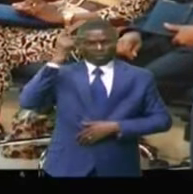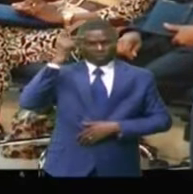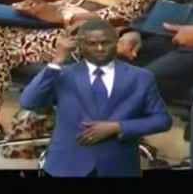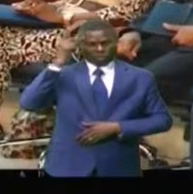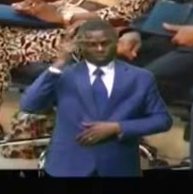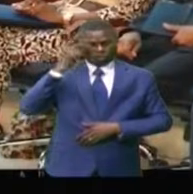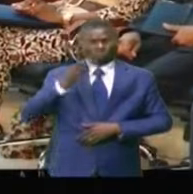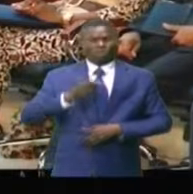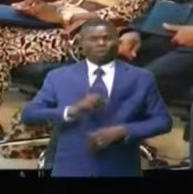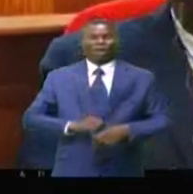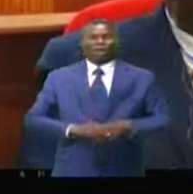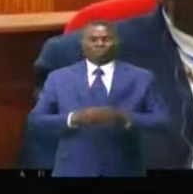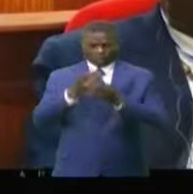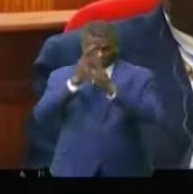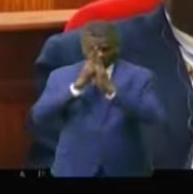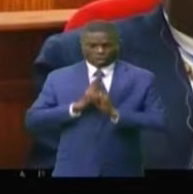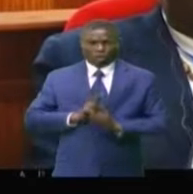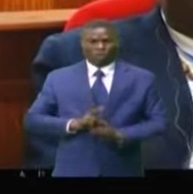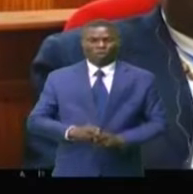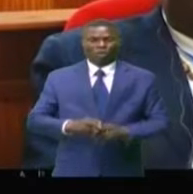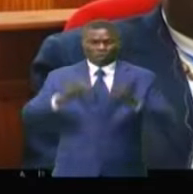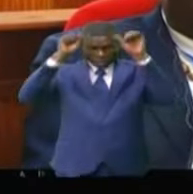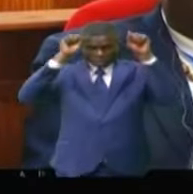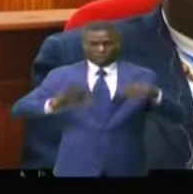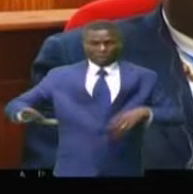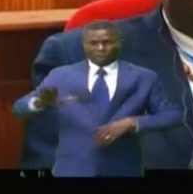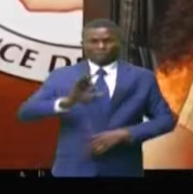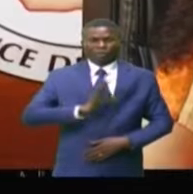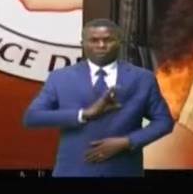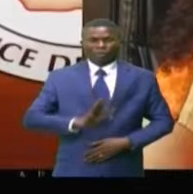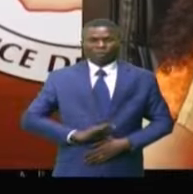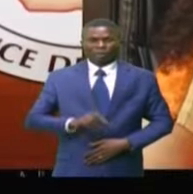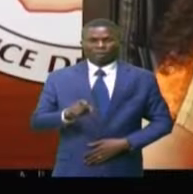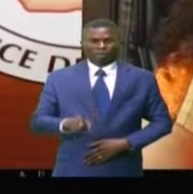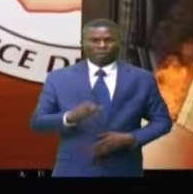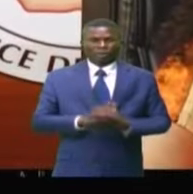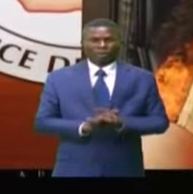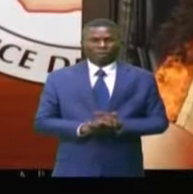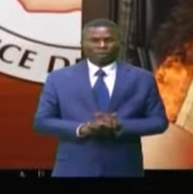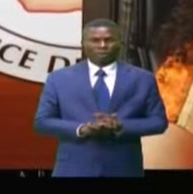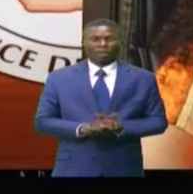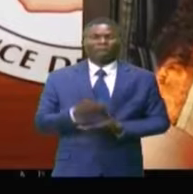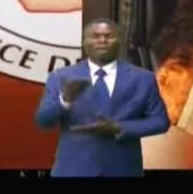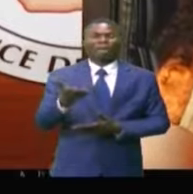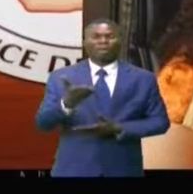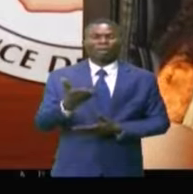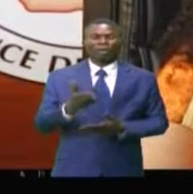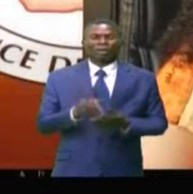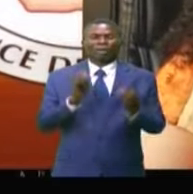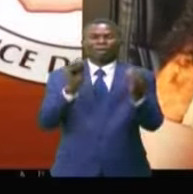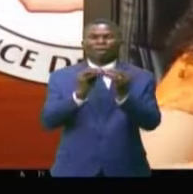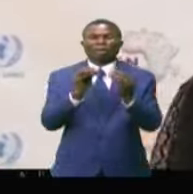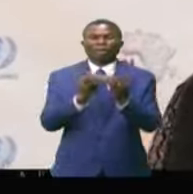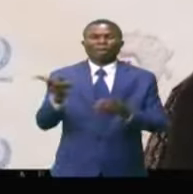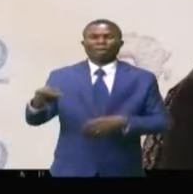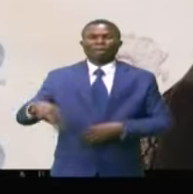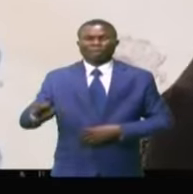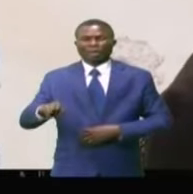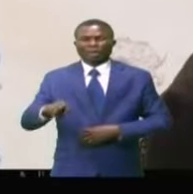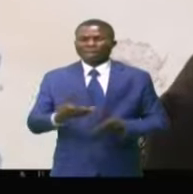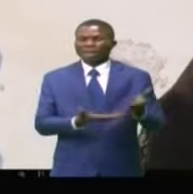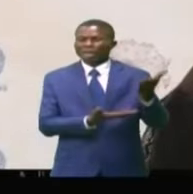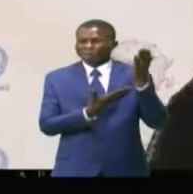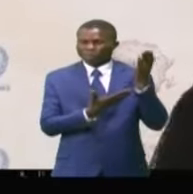le haut patronage du chef de l'État Félix-Antoine Tshisekedi Tshilombo. Il s'agit d'une rencontre régionale